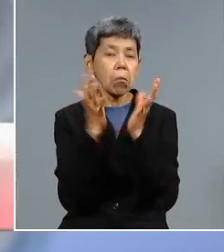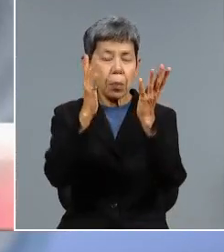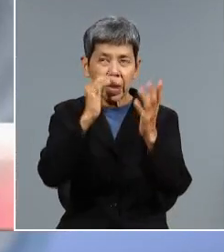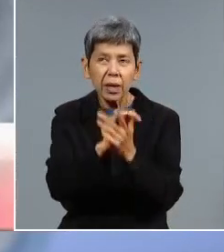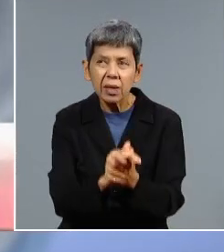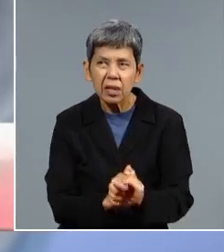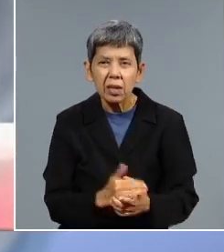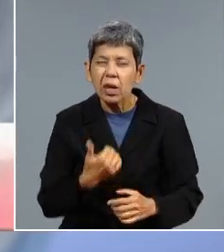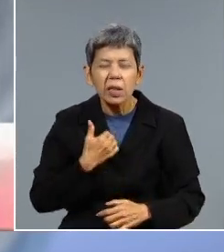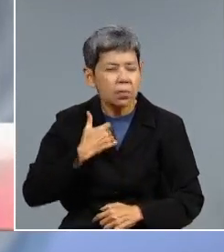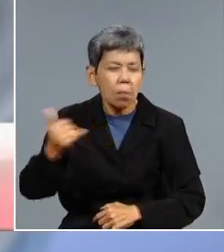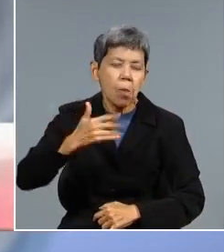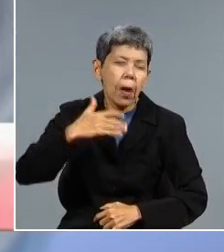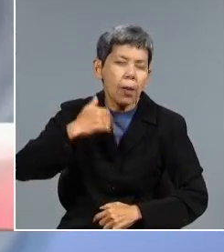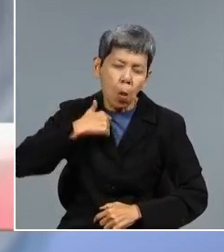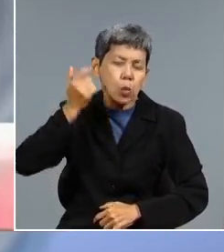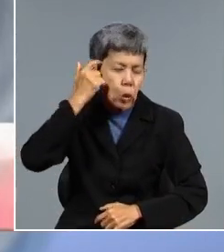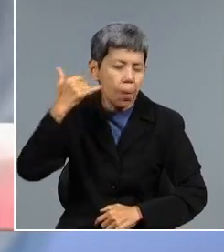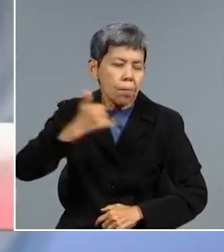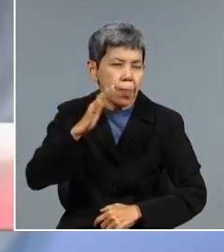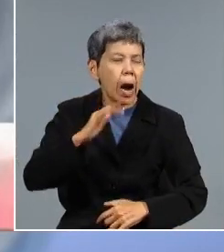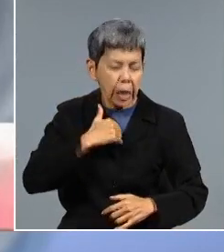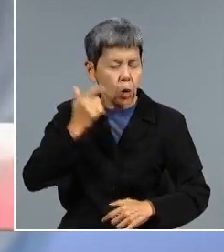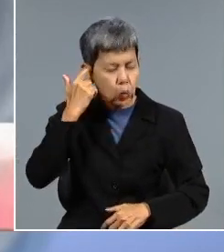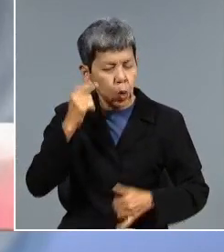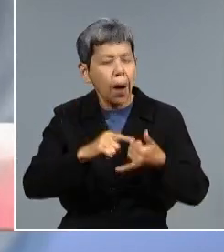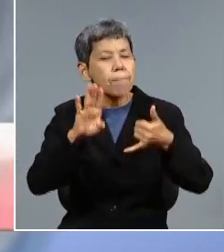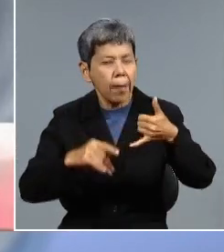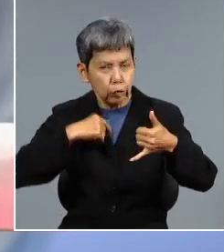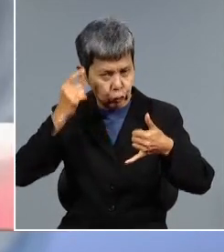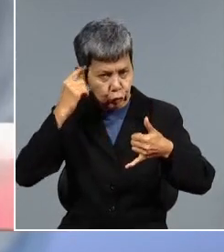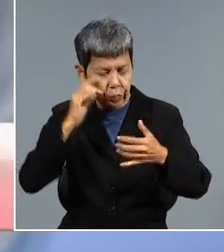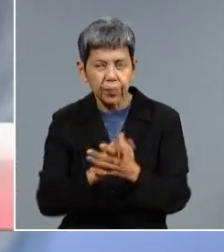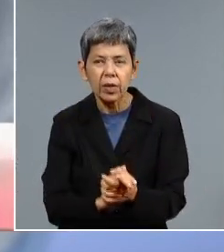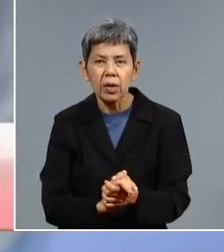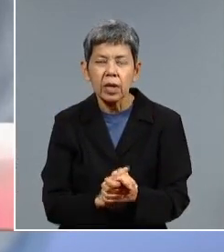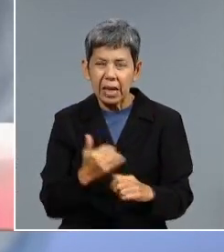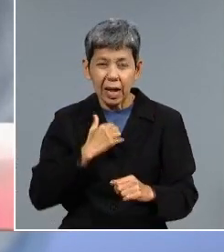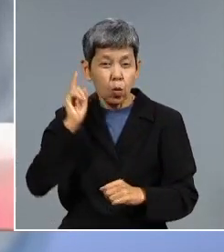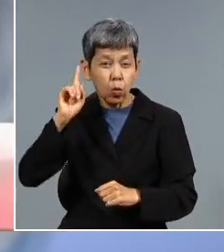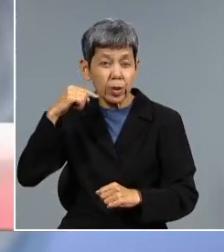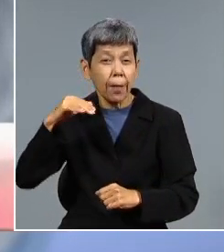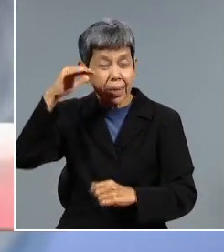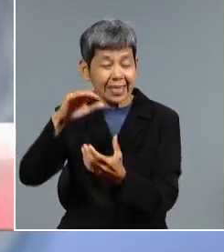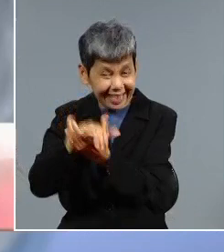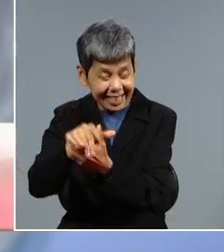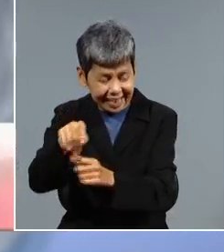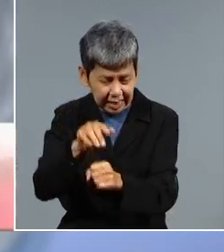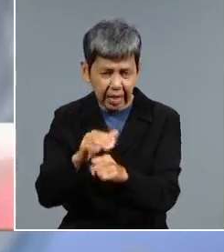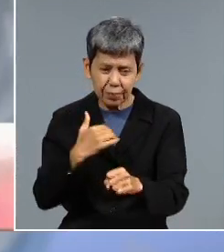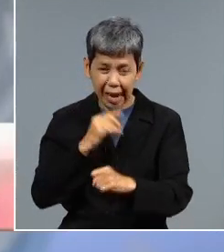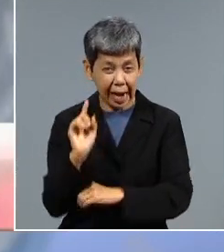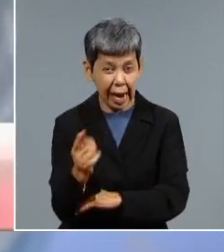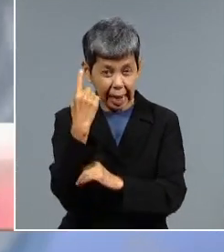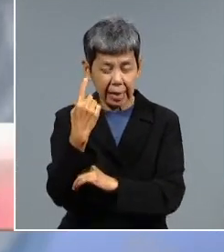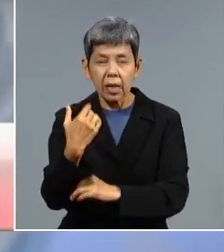มาทำไมความรู้ของไว้มากับเจ้ารู้ได้เขาคงไม่มาขอขมาพี่สว่างเองนะ eng engเรื่องละครั้งครั้ง